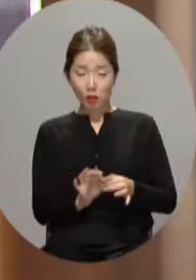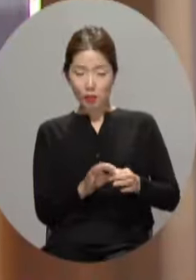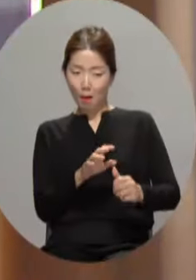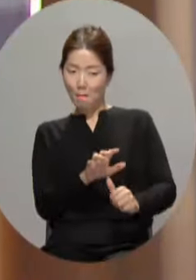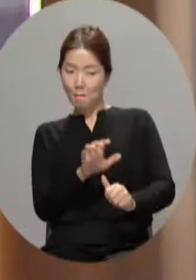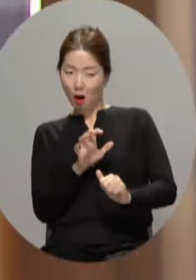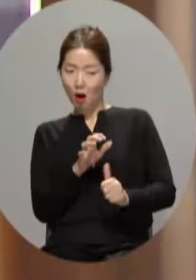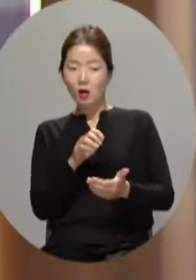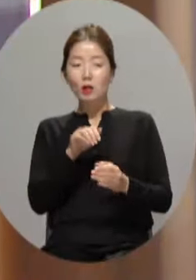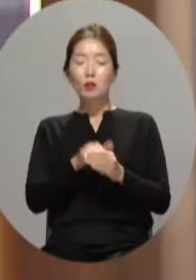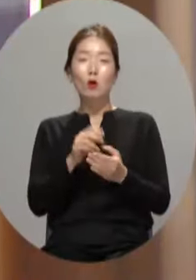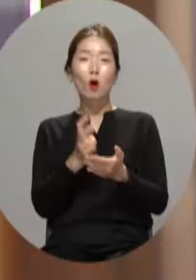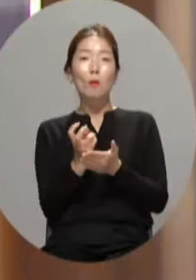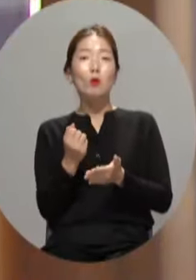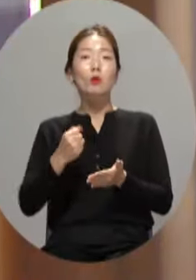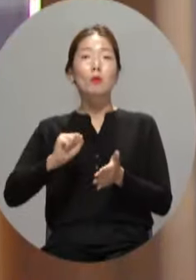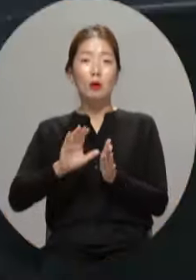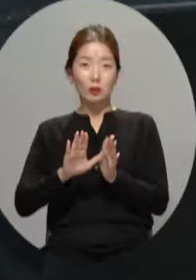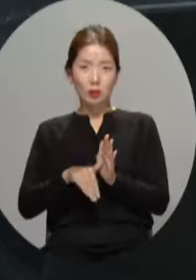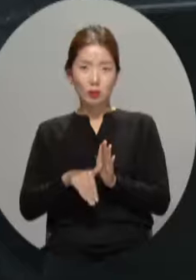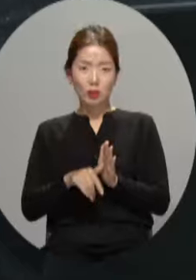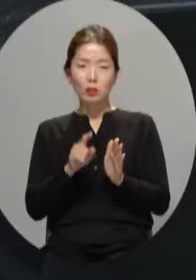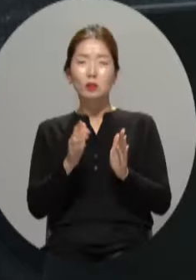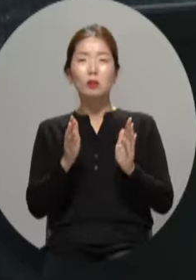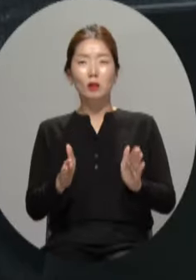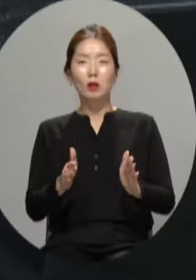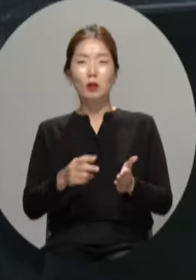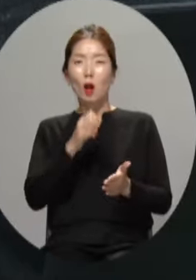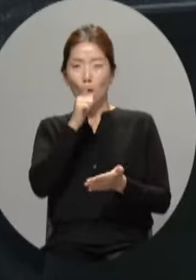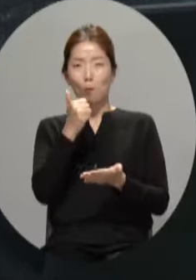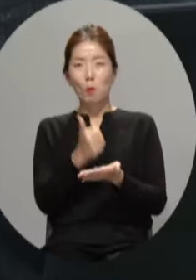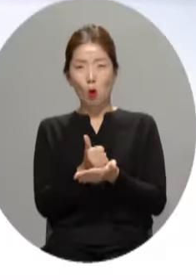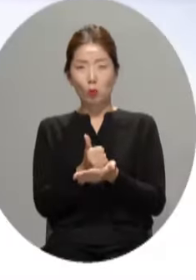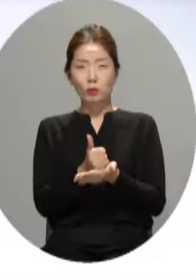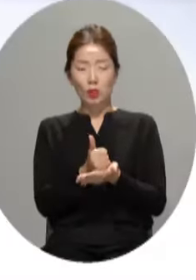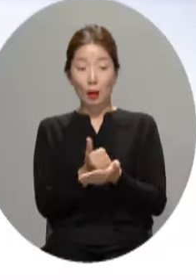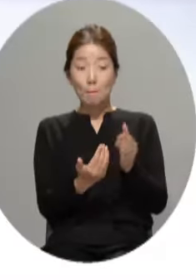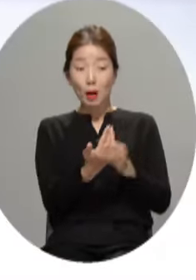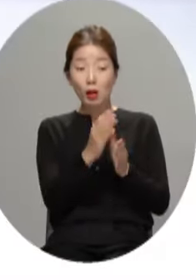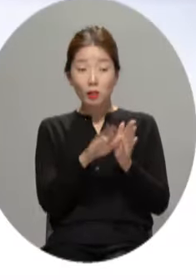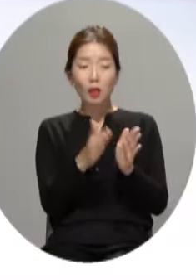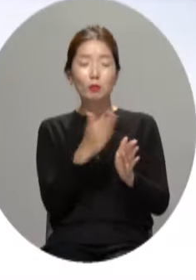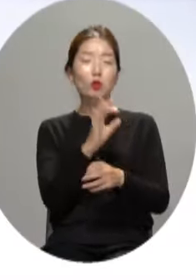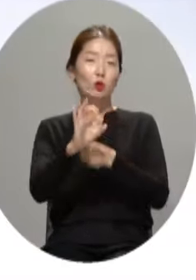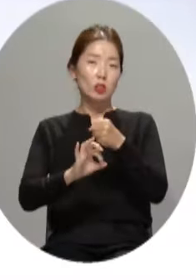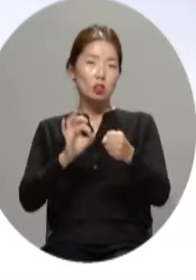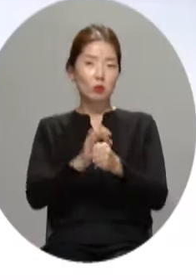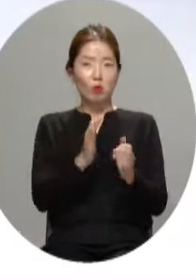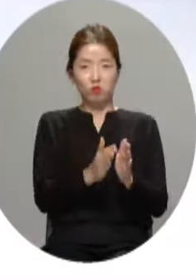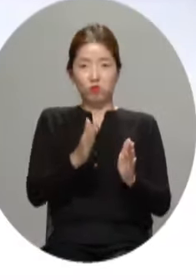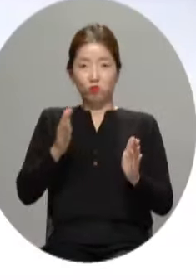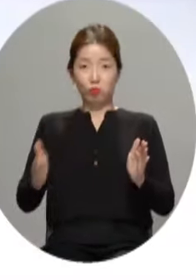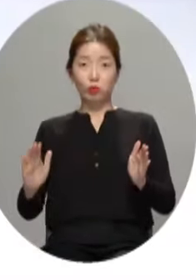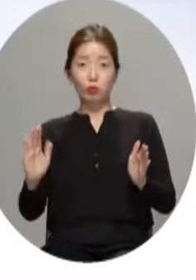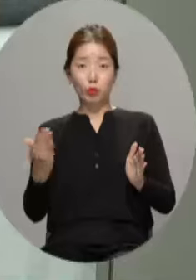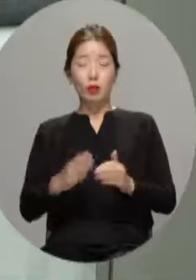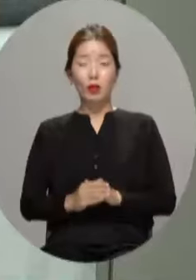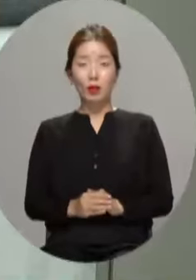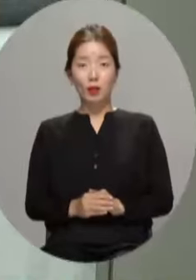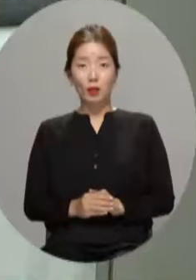이용해 선거법을 위반했을 경우 그 시효는 범죄 행위가 있는 날부터 10년 동안으로 늘어나게 되기